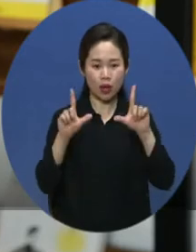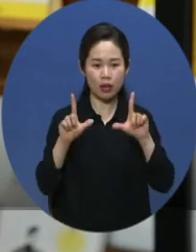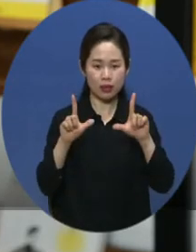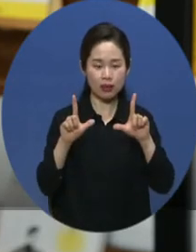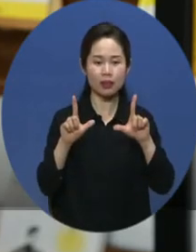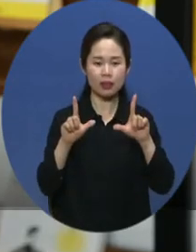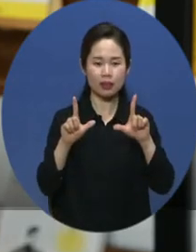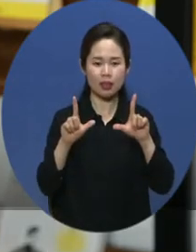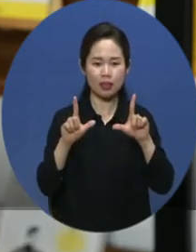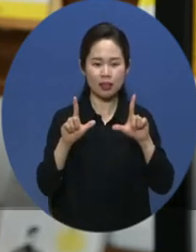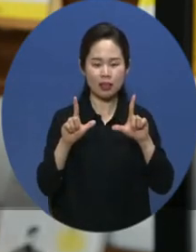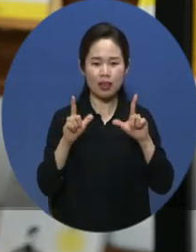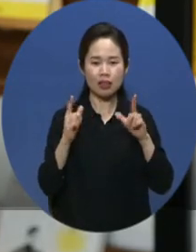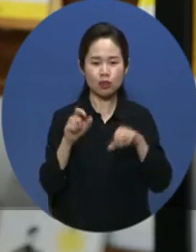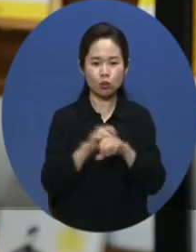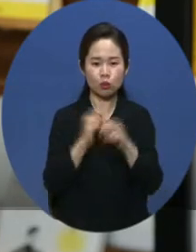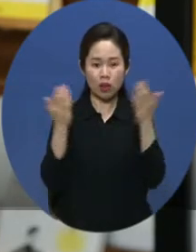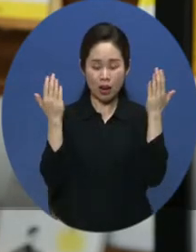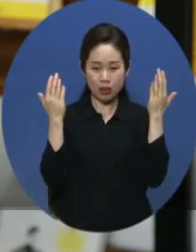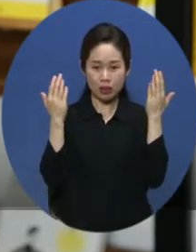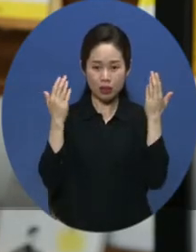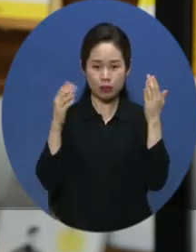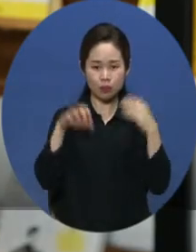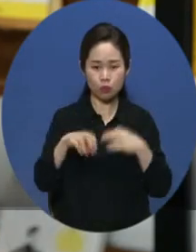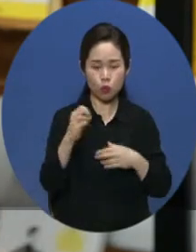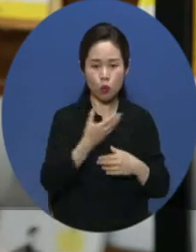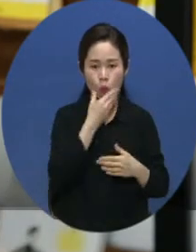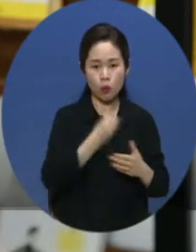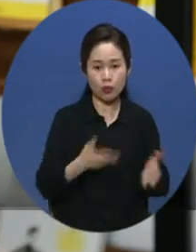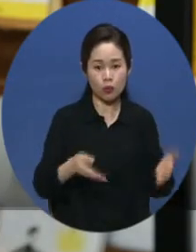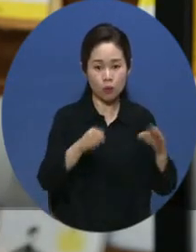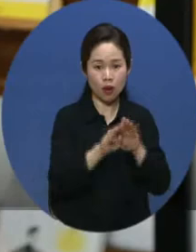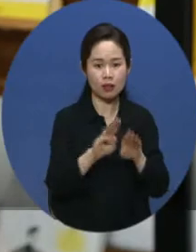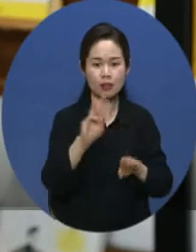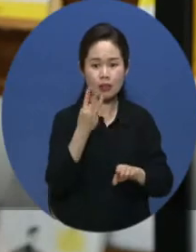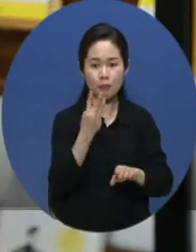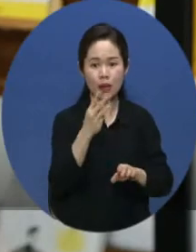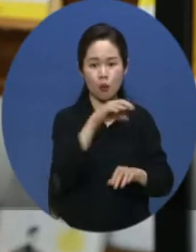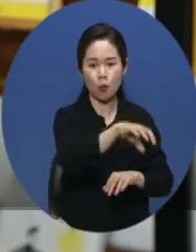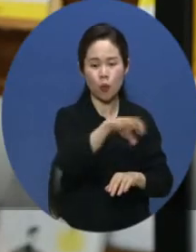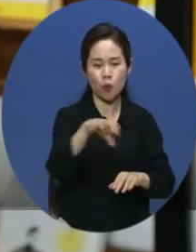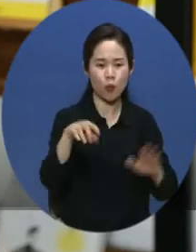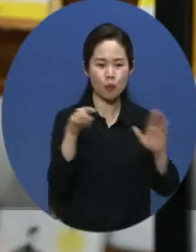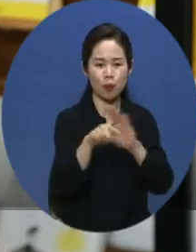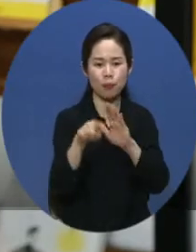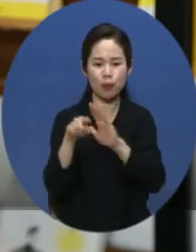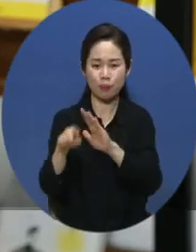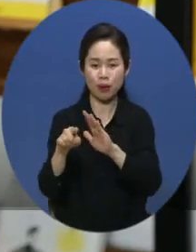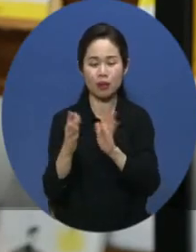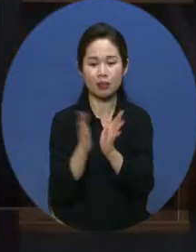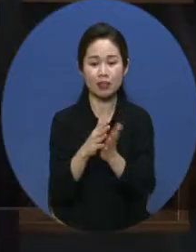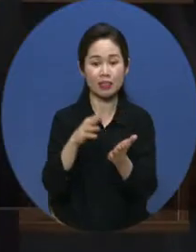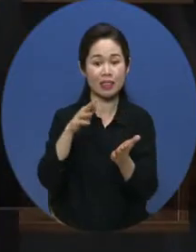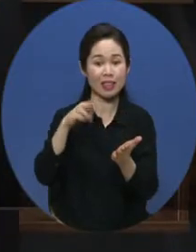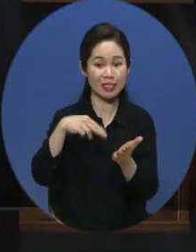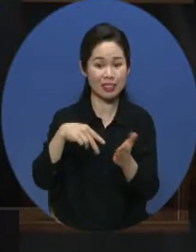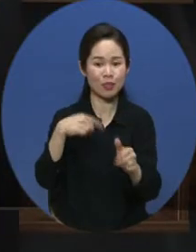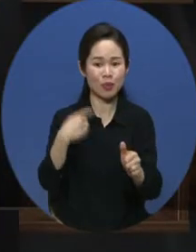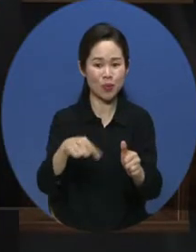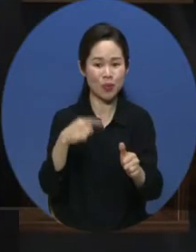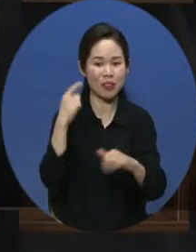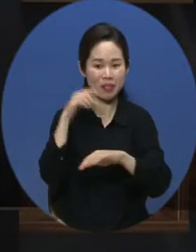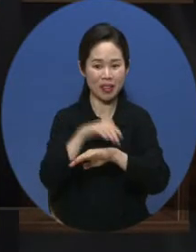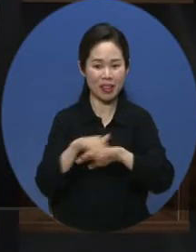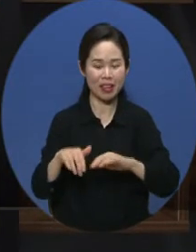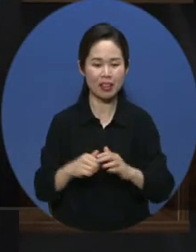개의 특수학급과 복지관에 저희가 직접 가서 독서 교육을 할 예정입니다. 그